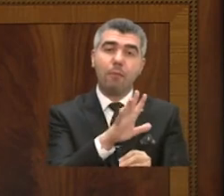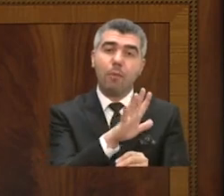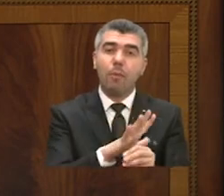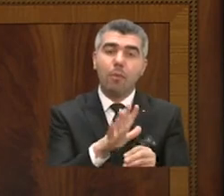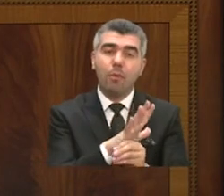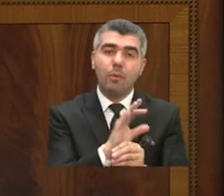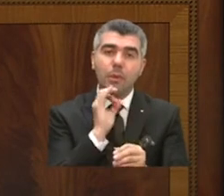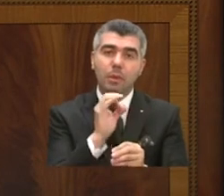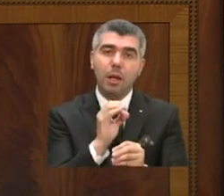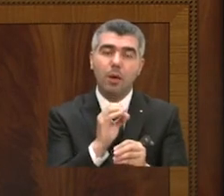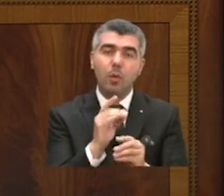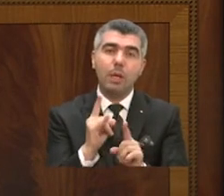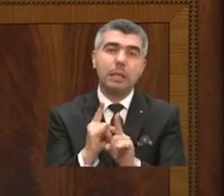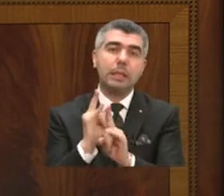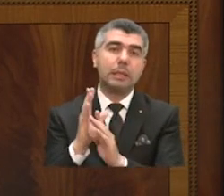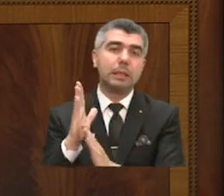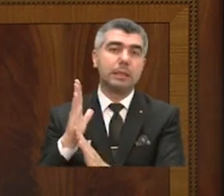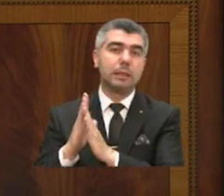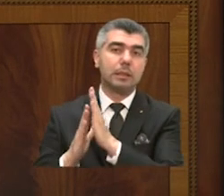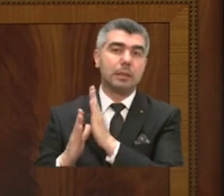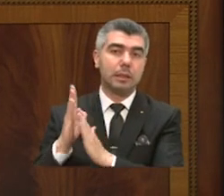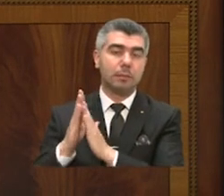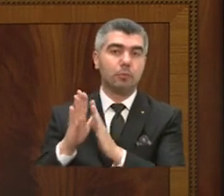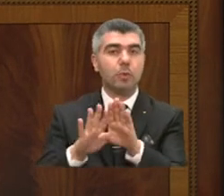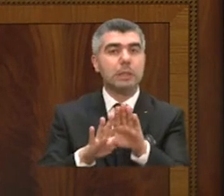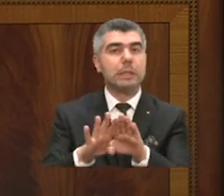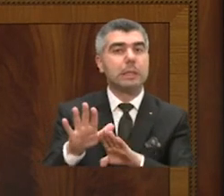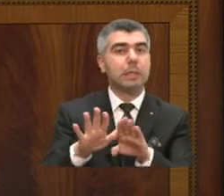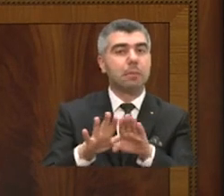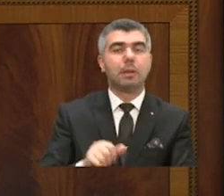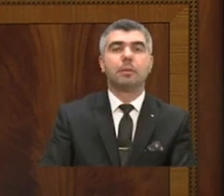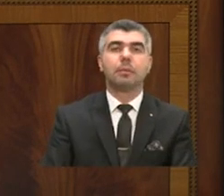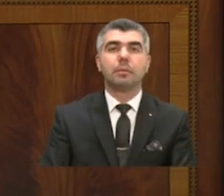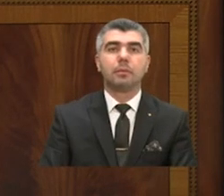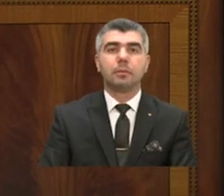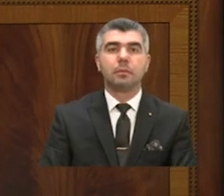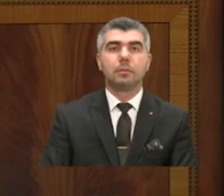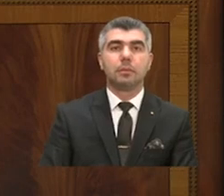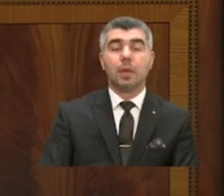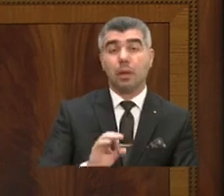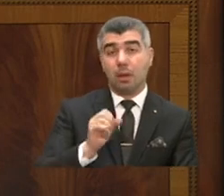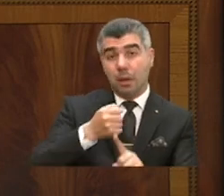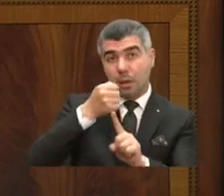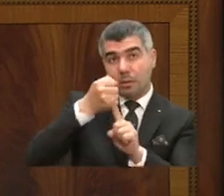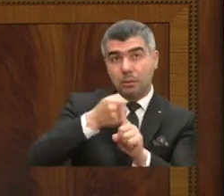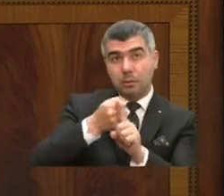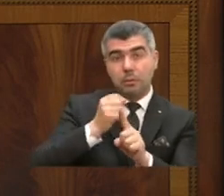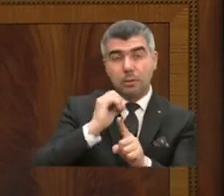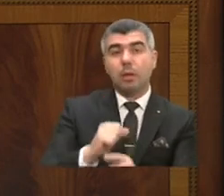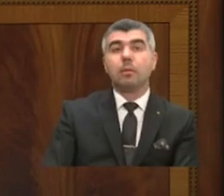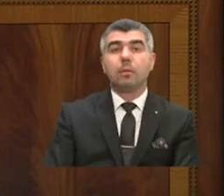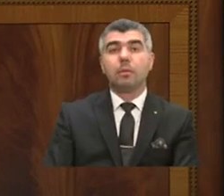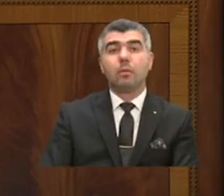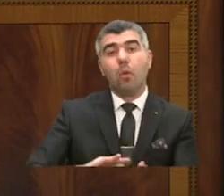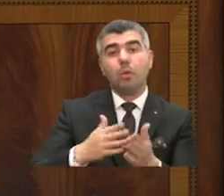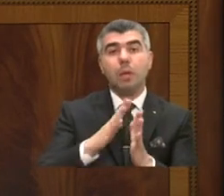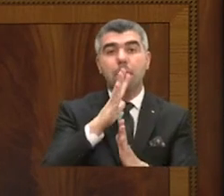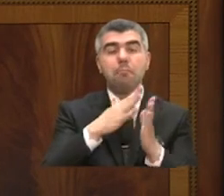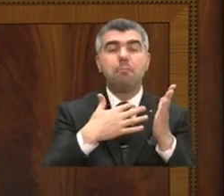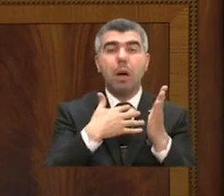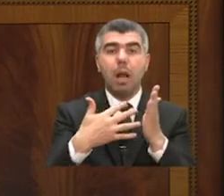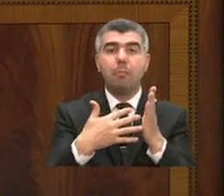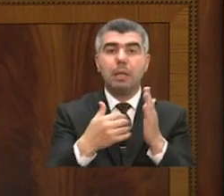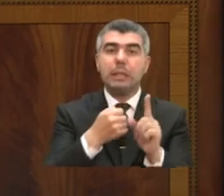الحكامة المؤسساتية والتدبيرية. ومن هذا المنطلق عملنا أن يرتكز البرنامج